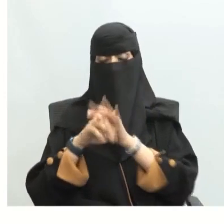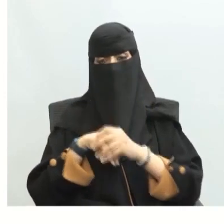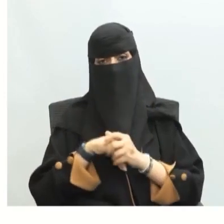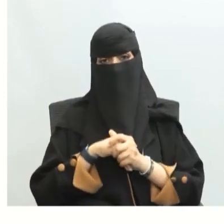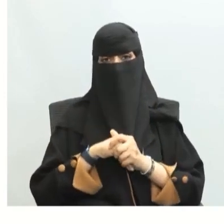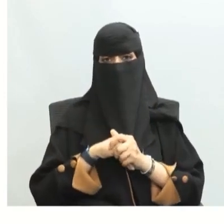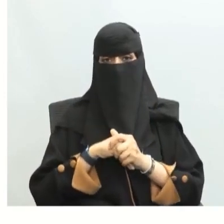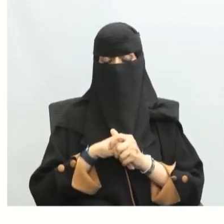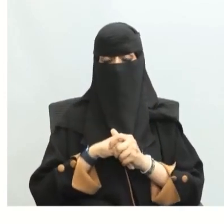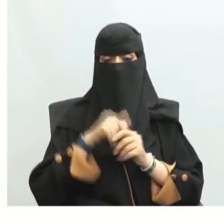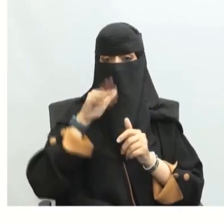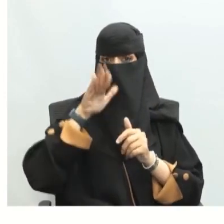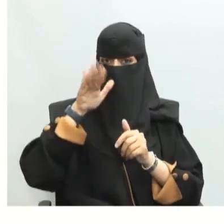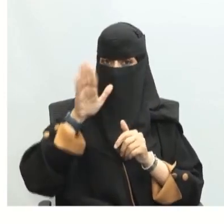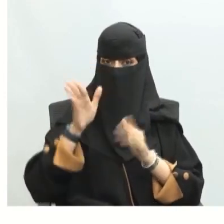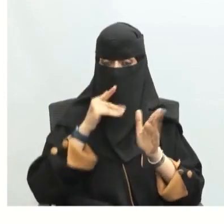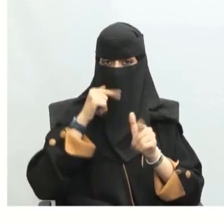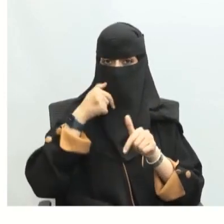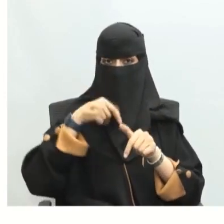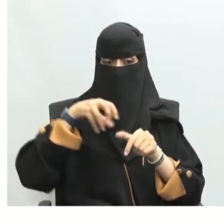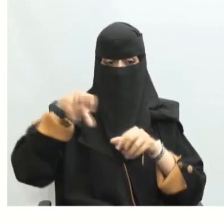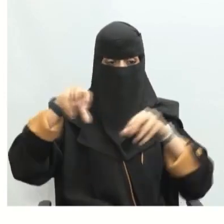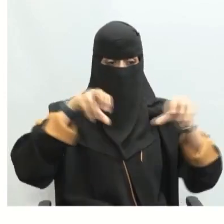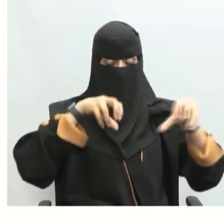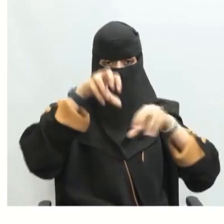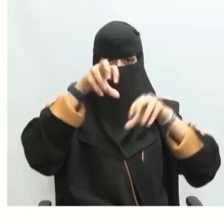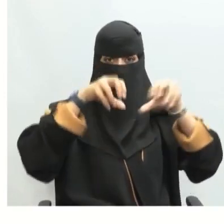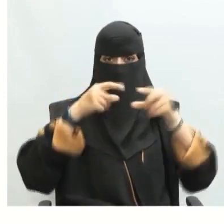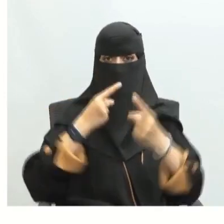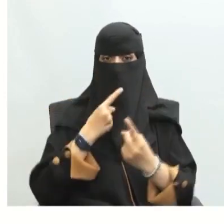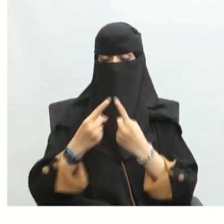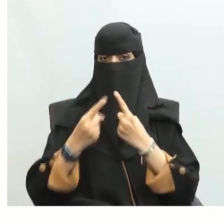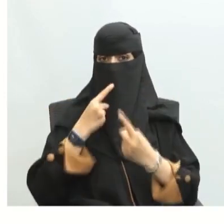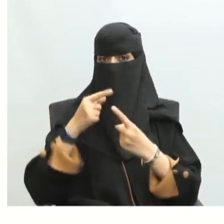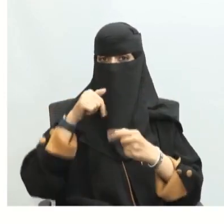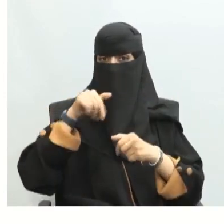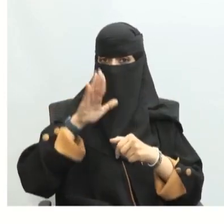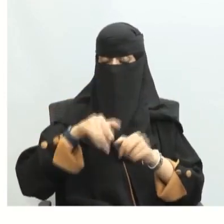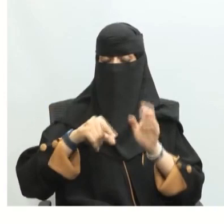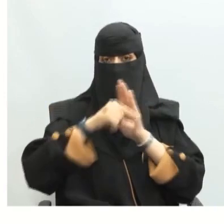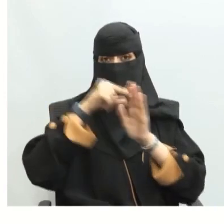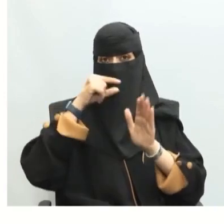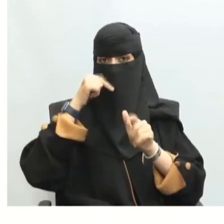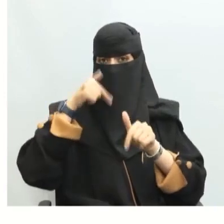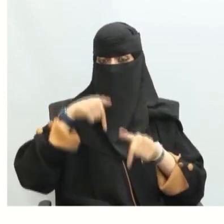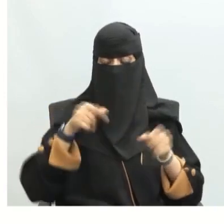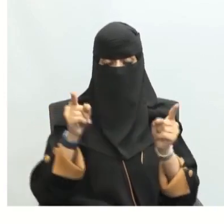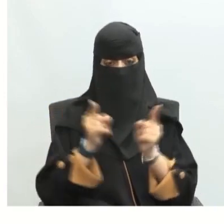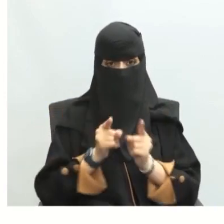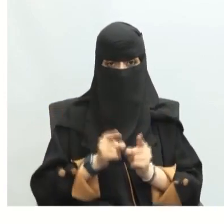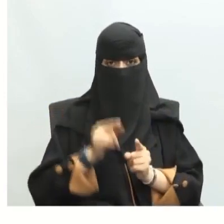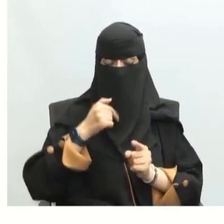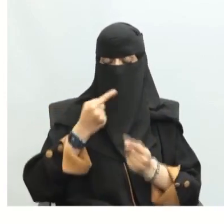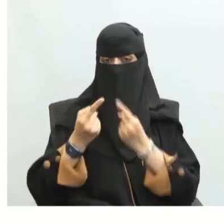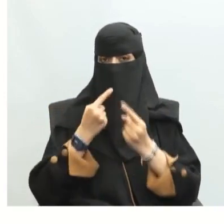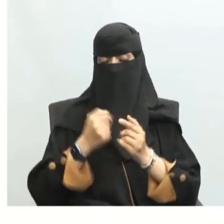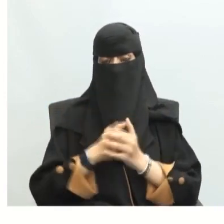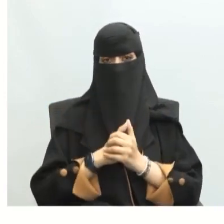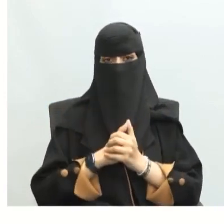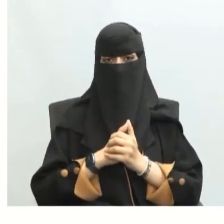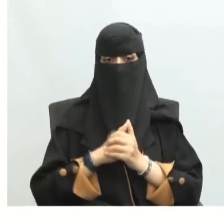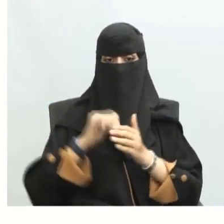او من اركان الحوار هو وجود اطراف الاطراف المتحاورون وموضوع محدد للحوار